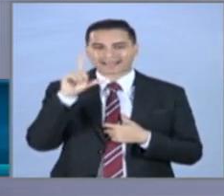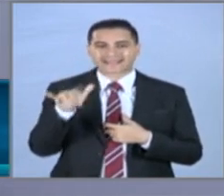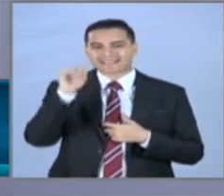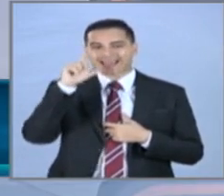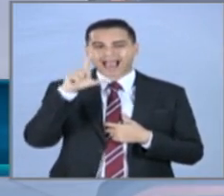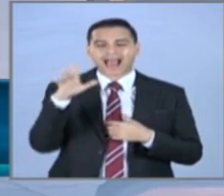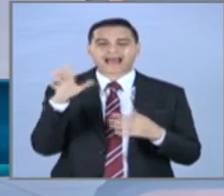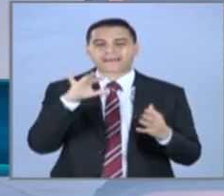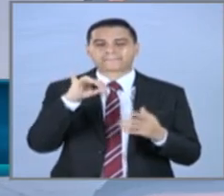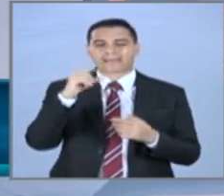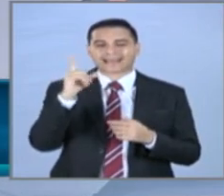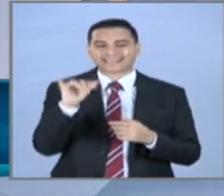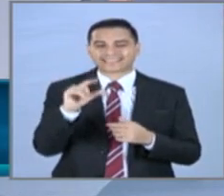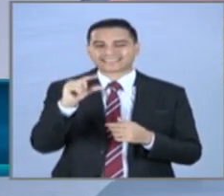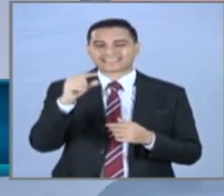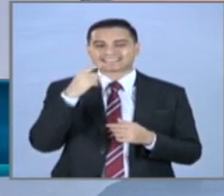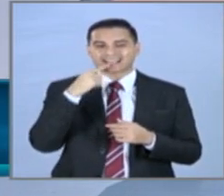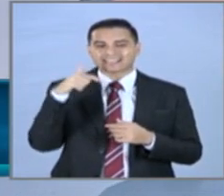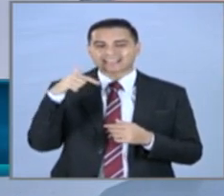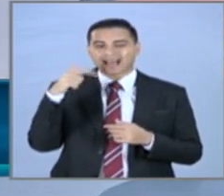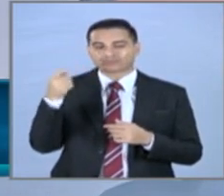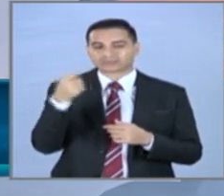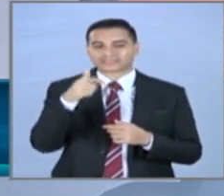موسم 55-56